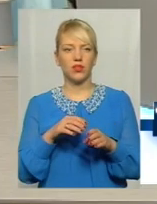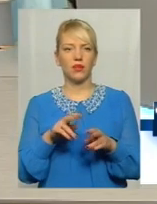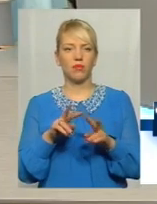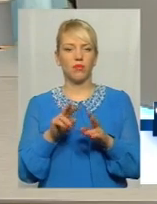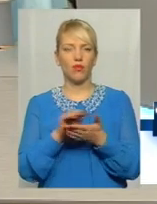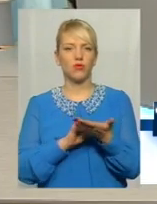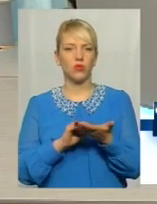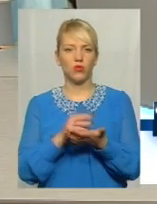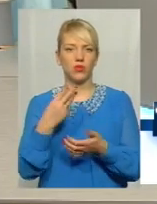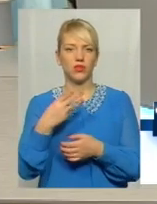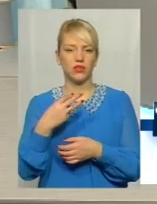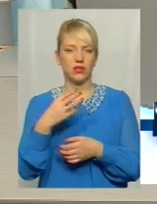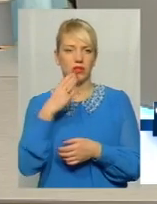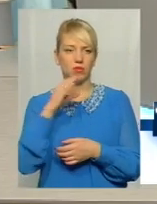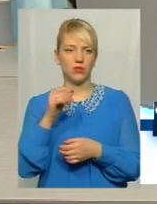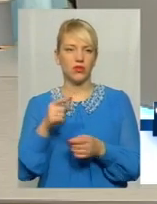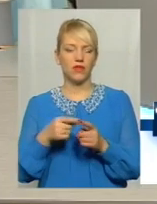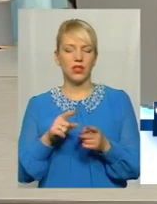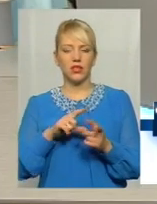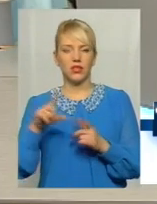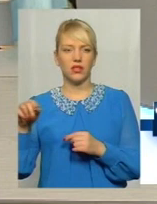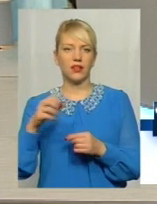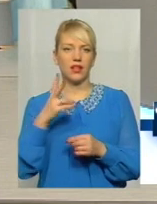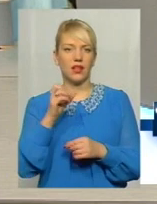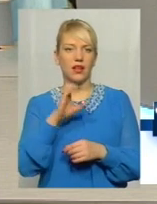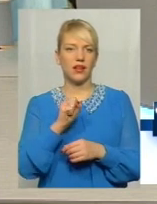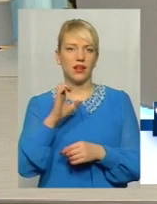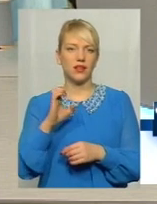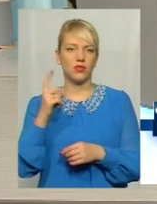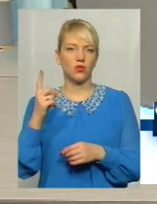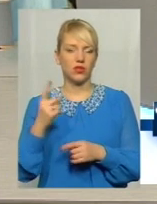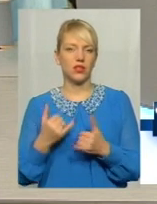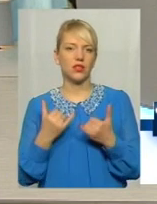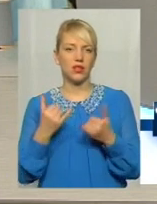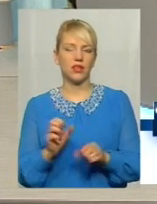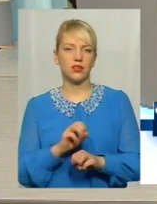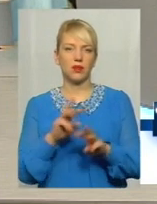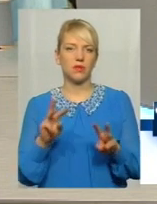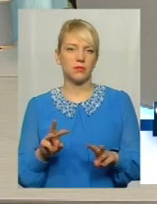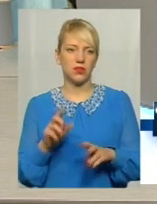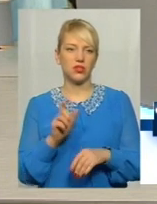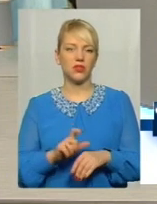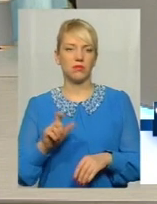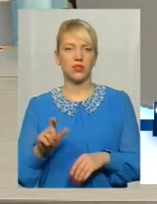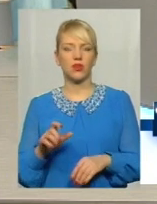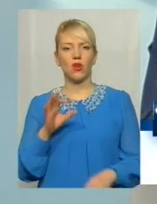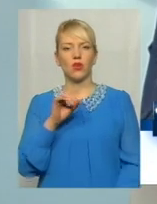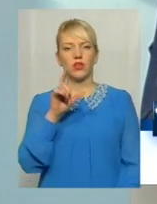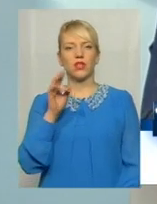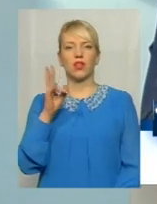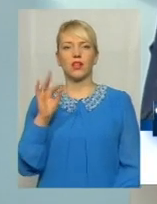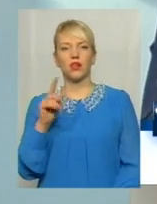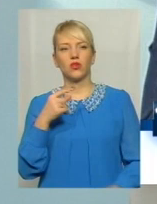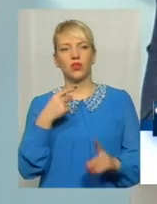Він заїжджає в нас на автостанцію номер 1. Наразі для забезпечення мешканців Озерної додатково